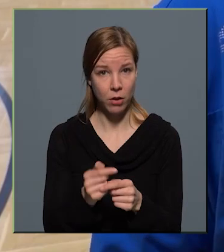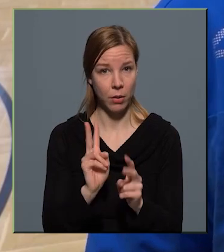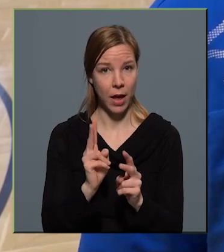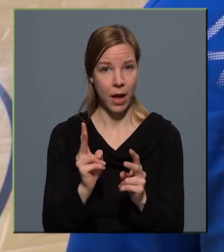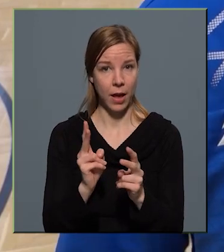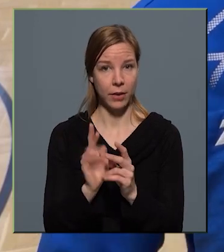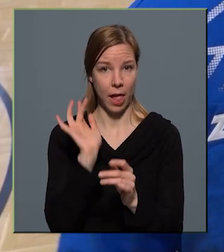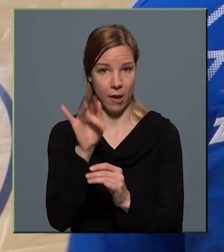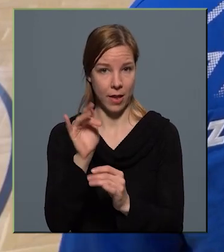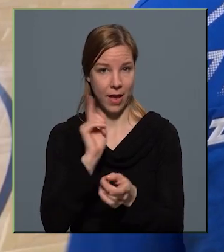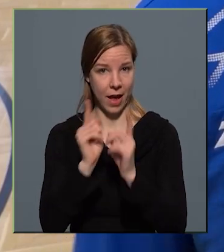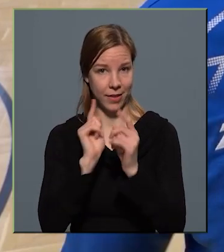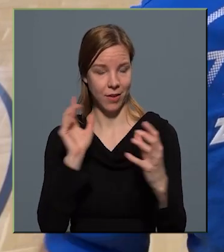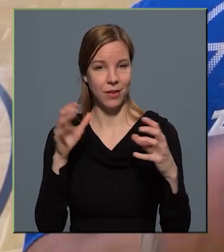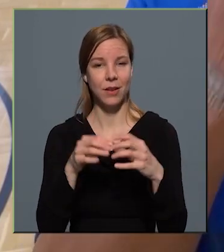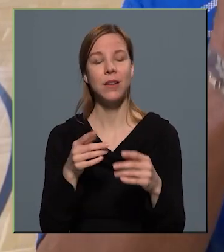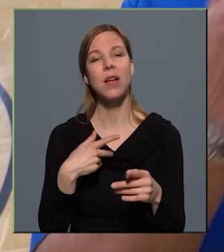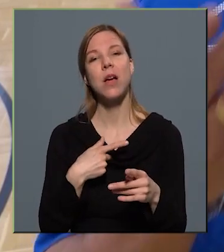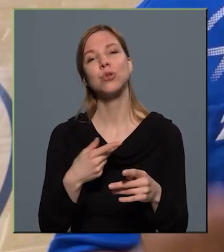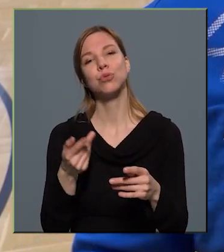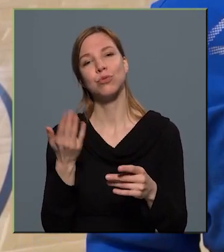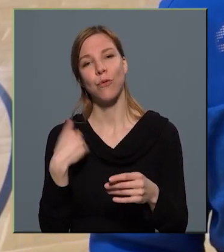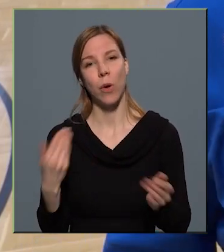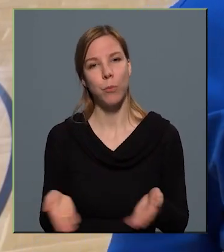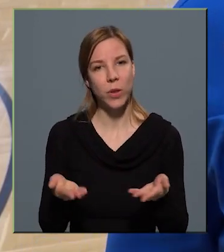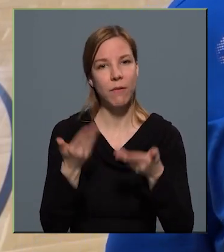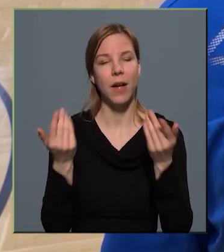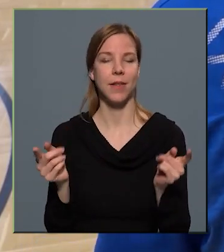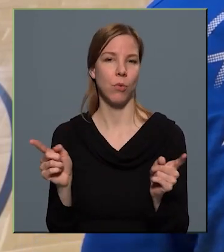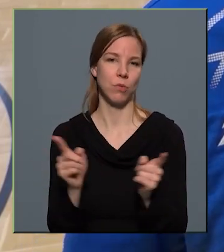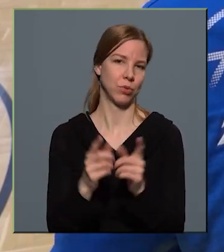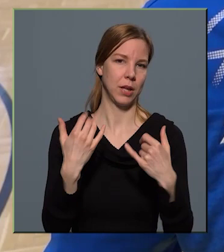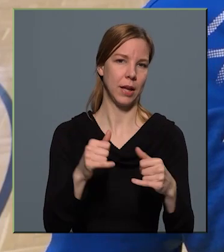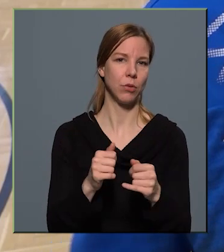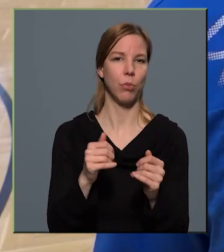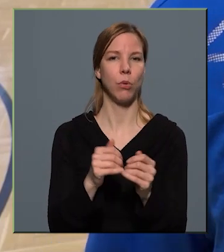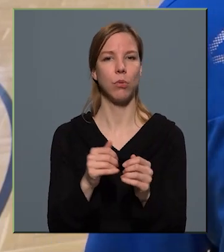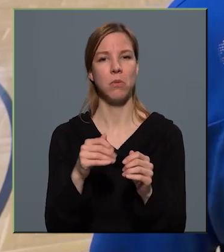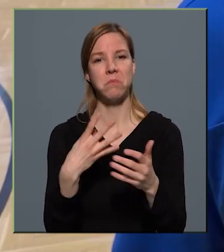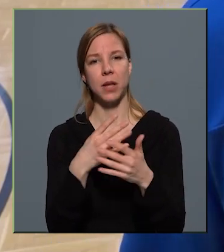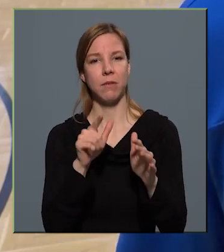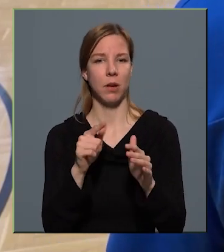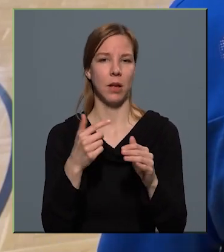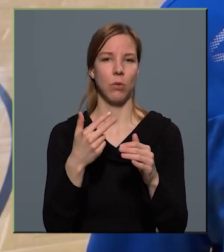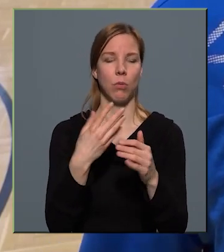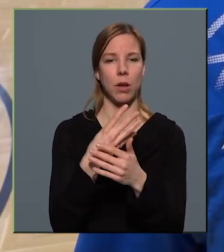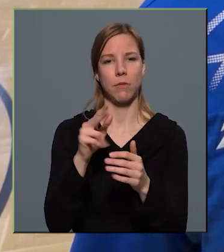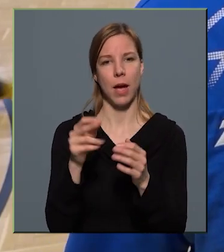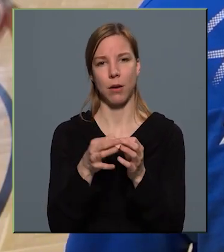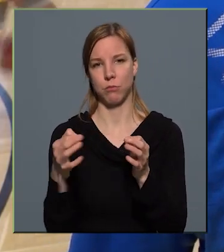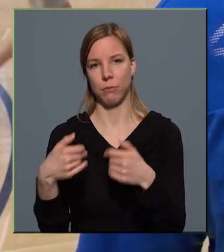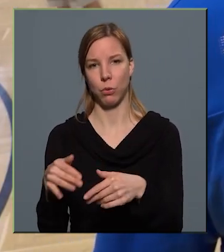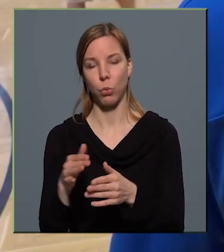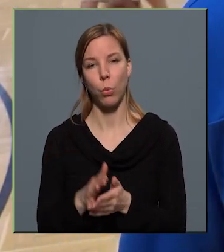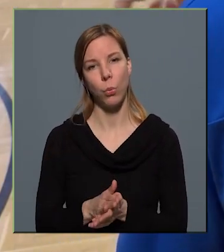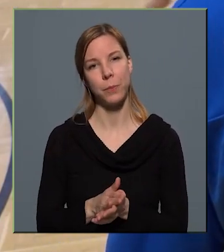játszani. És akkor így benne volt egy motiváció, és gyakorlatilag innen indult 92-93-tól, és